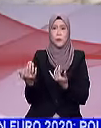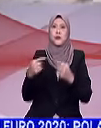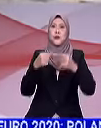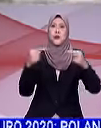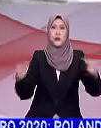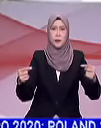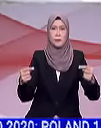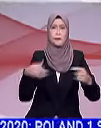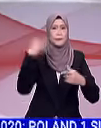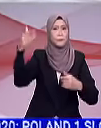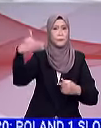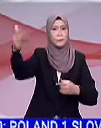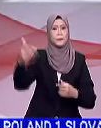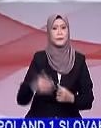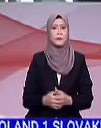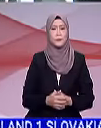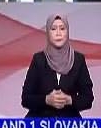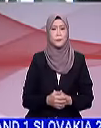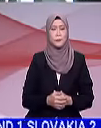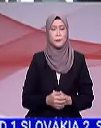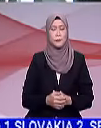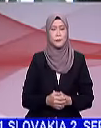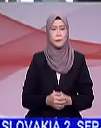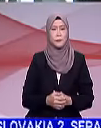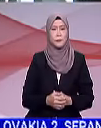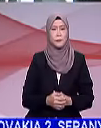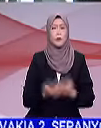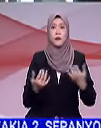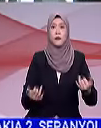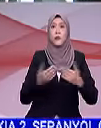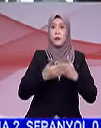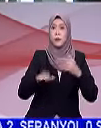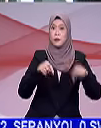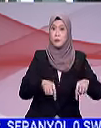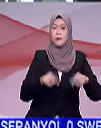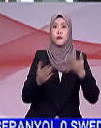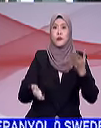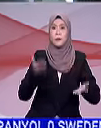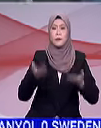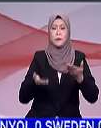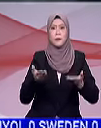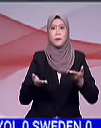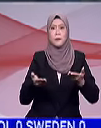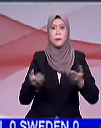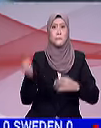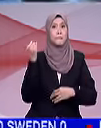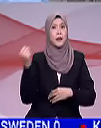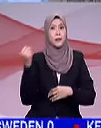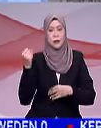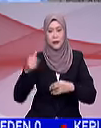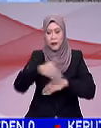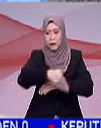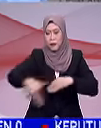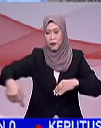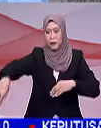masa terdekat Hai dan juga selepas Nikita juga kemungkinan besar pasta yang tepi-tepi